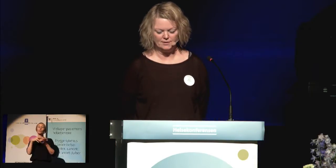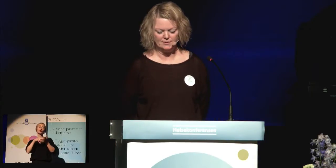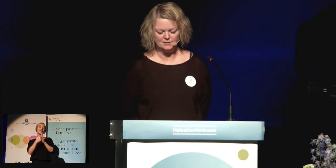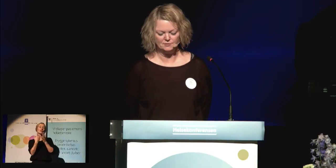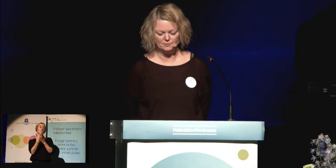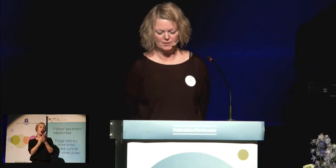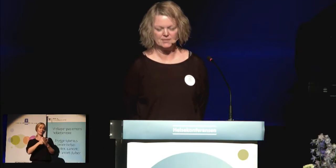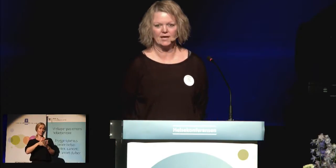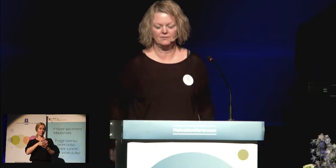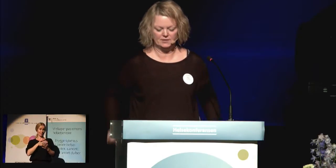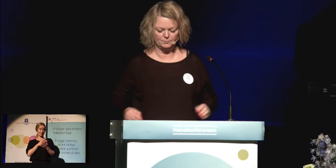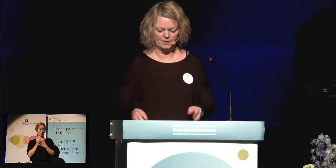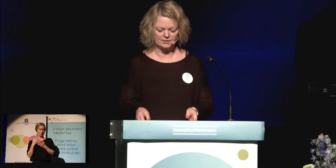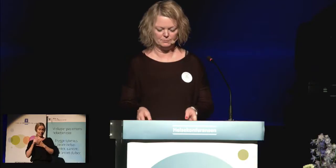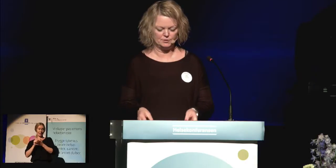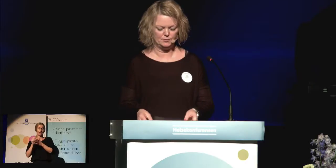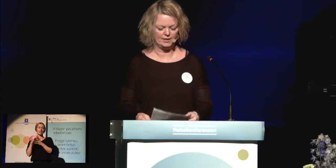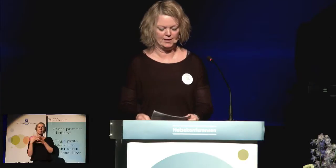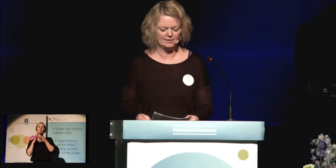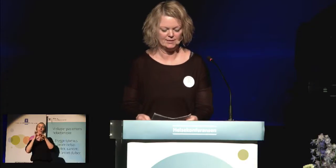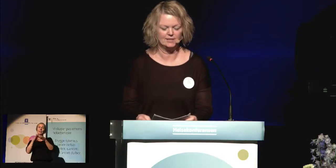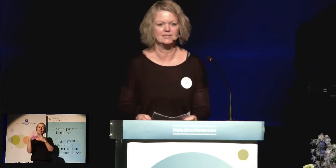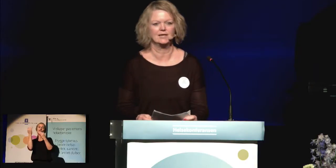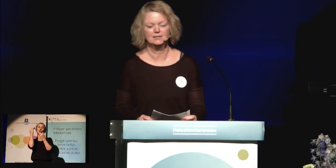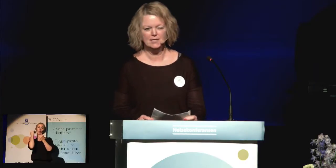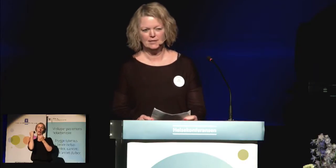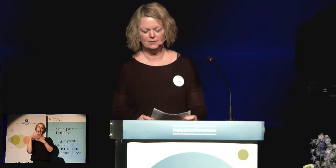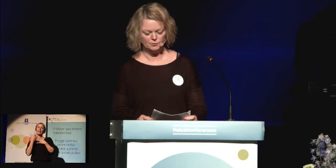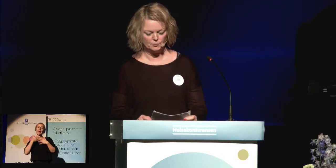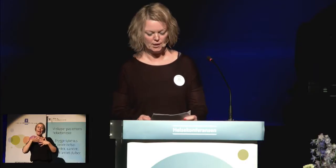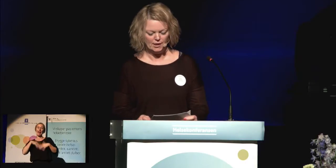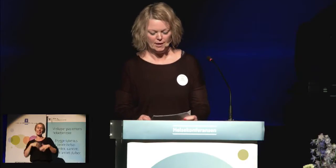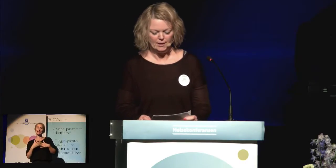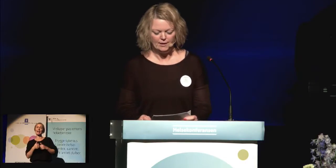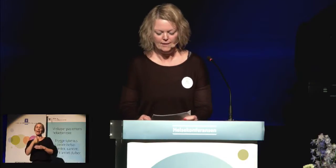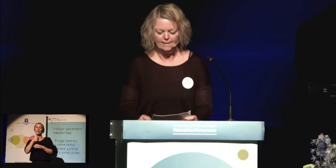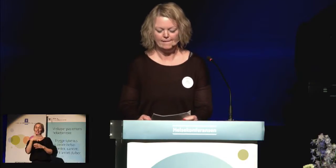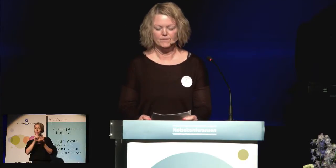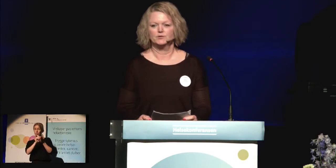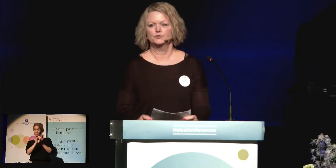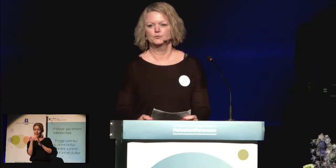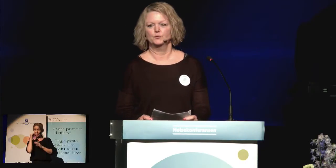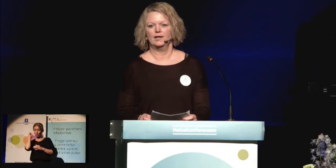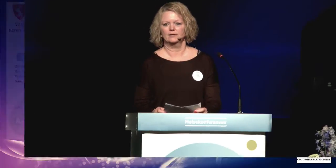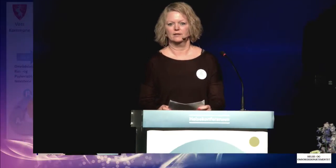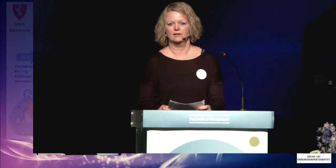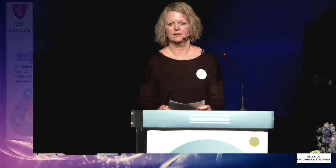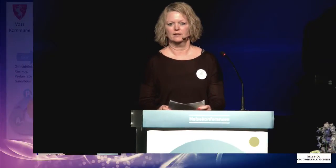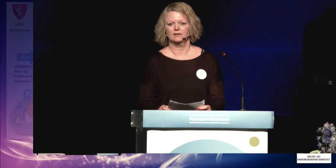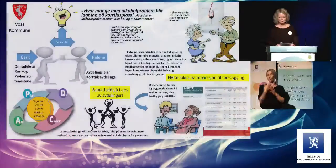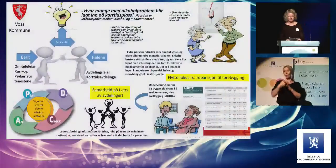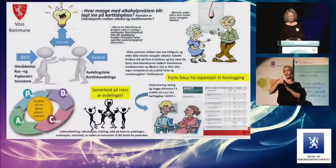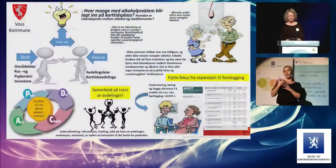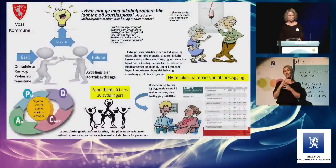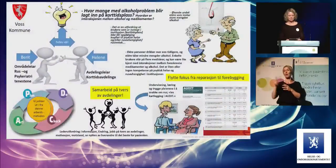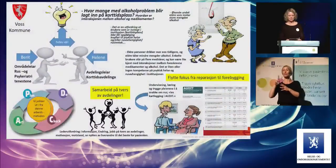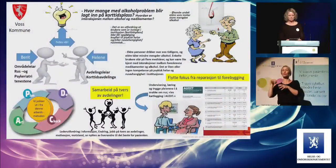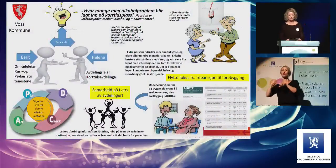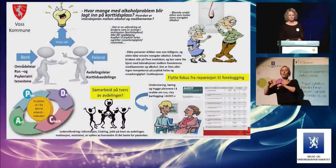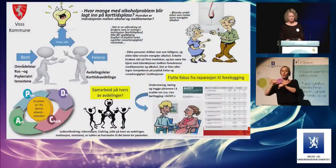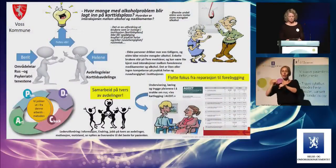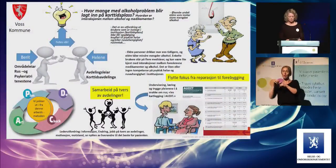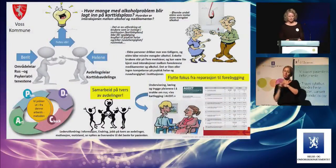prosjektoppgaven som ble skrevet i forbindelse med studiet i helseledelse i fjor. Vi var to ledere fra Voss kommune som